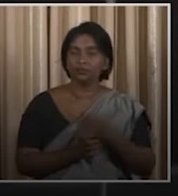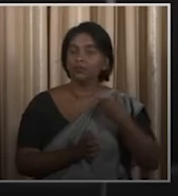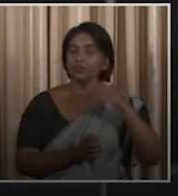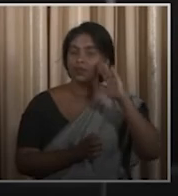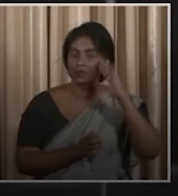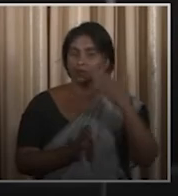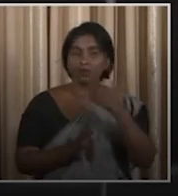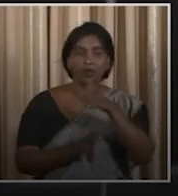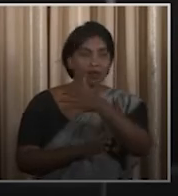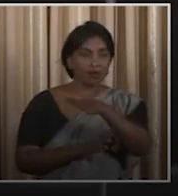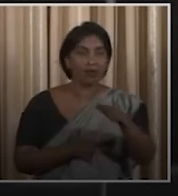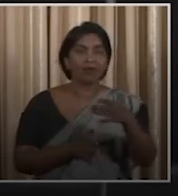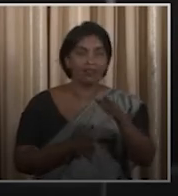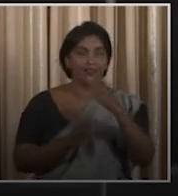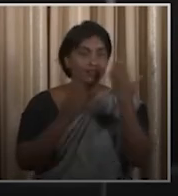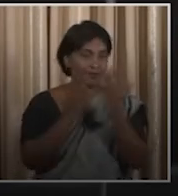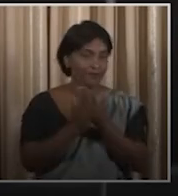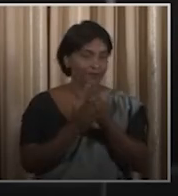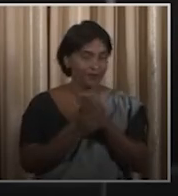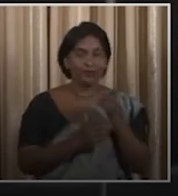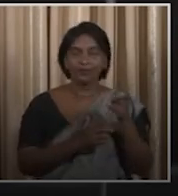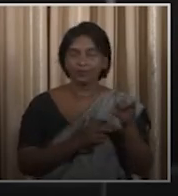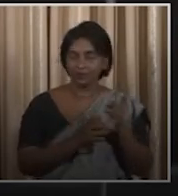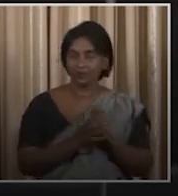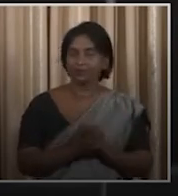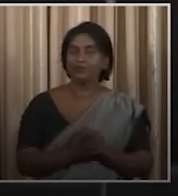විශේෂයෙන්ම ගඟ අද්දර වැනි